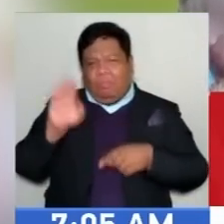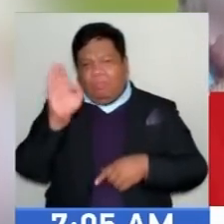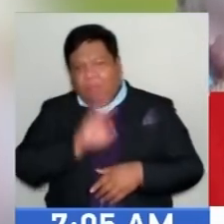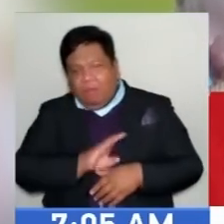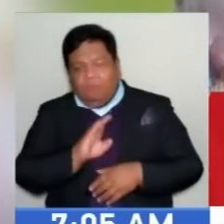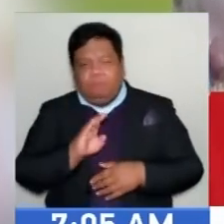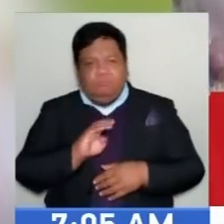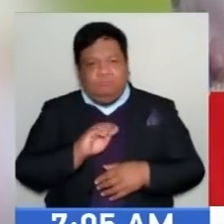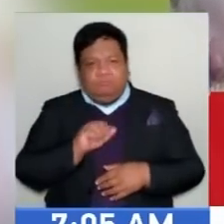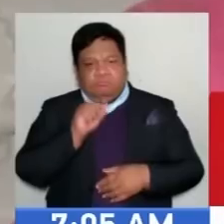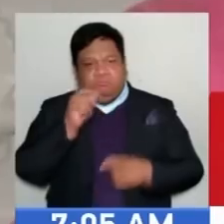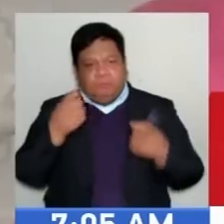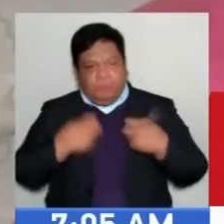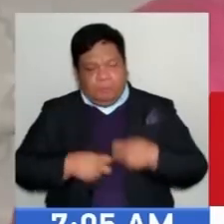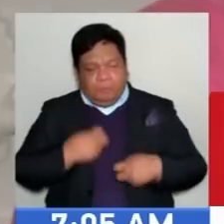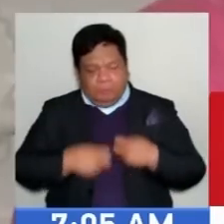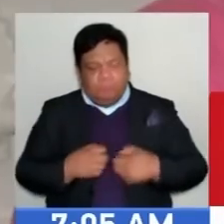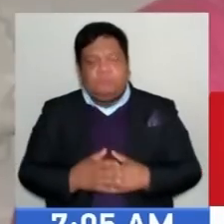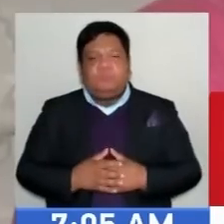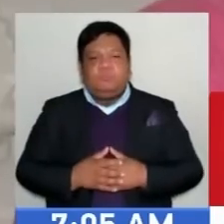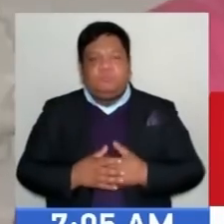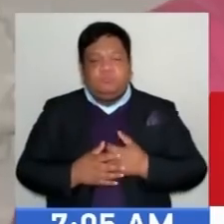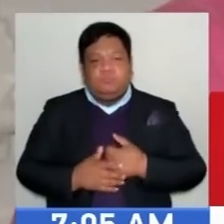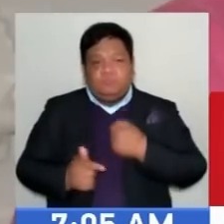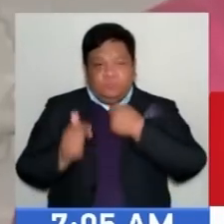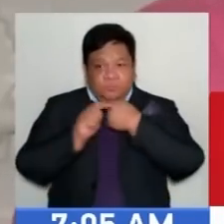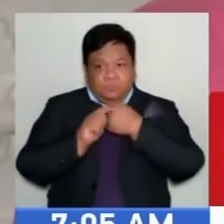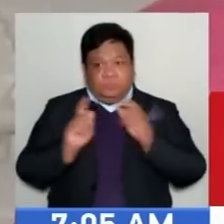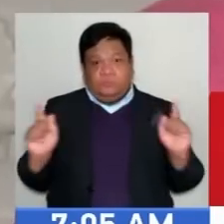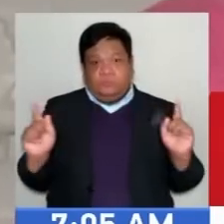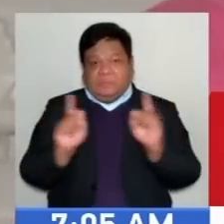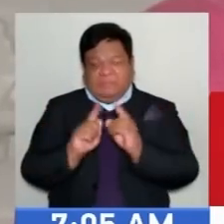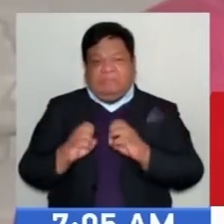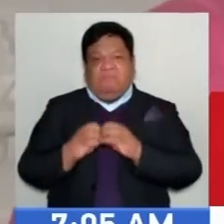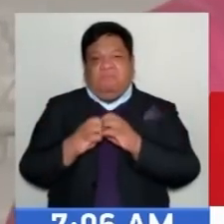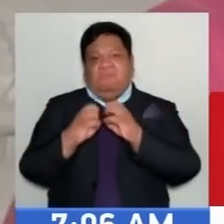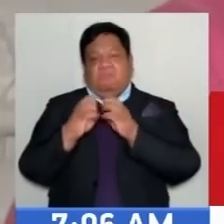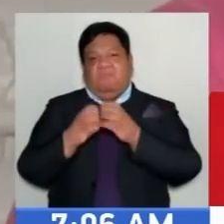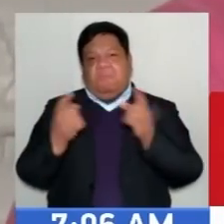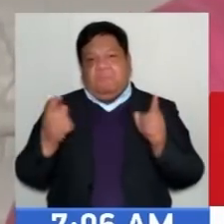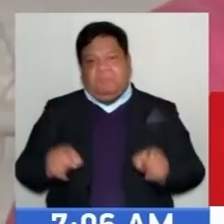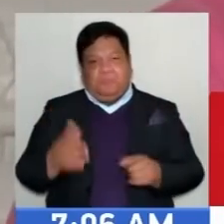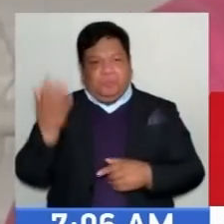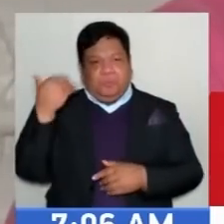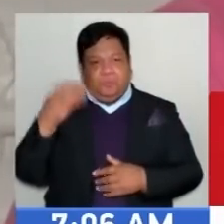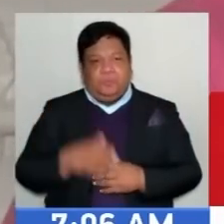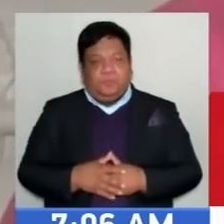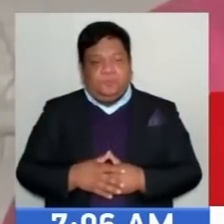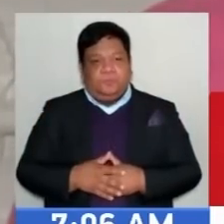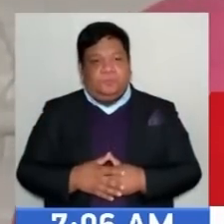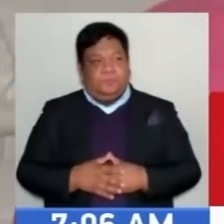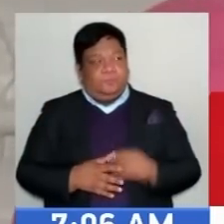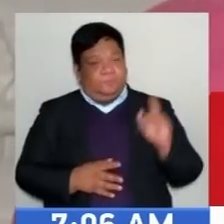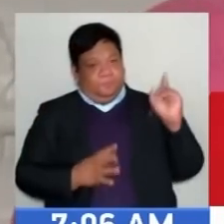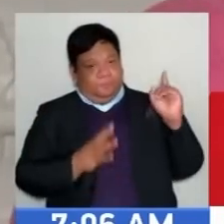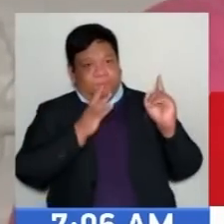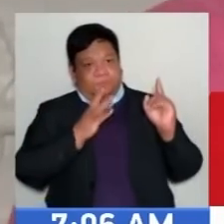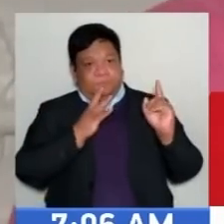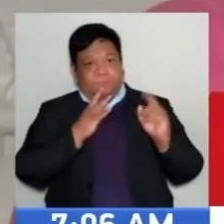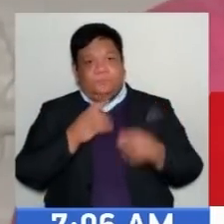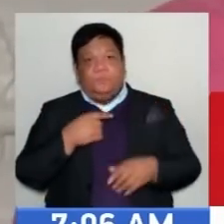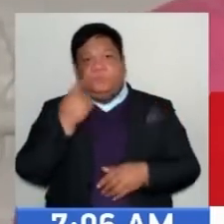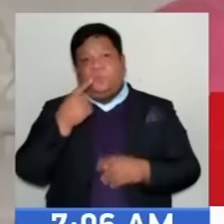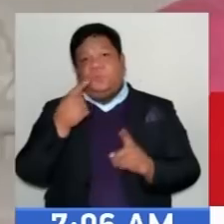sina Sandahan at Pascual. Umalis po yung bumaril po sa tatay ko ngayon. May dala